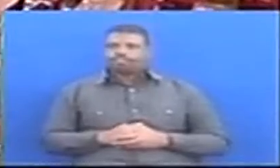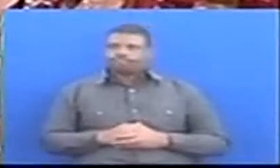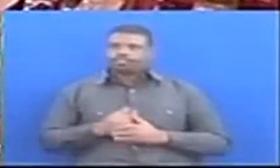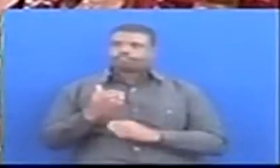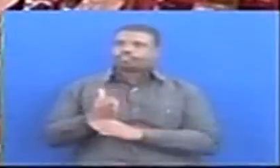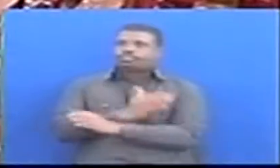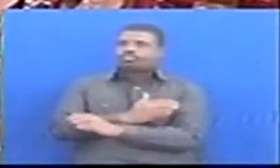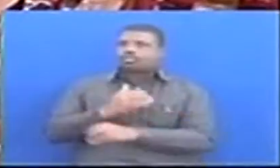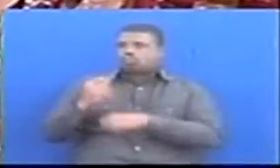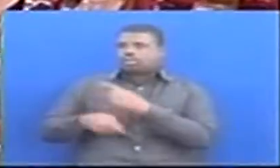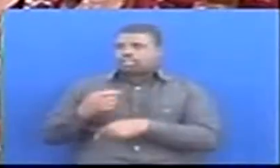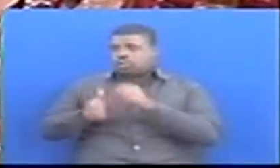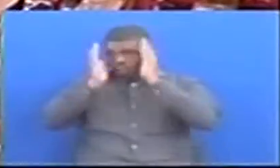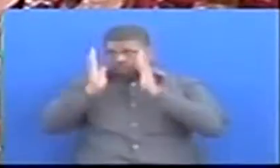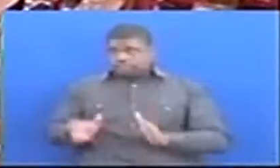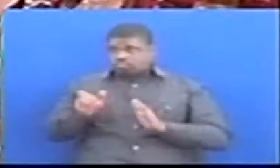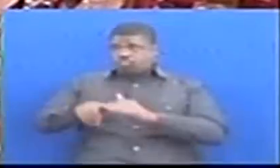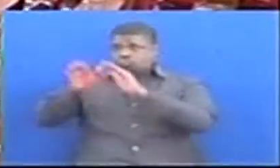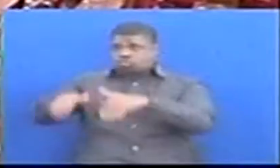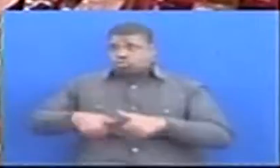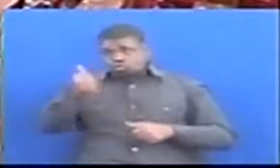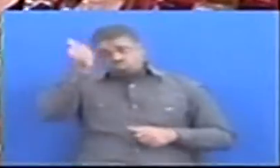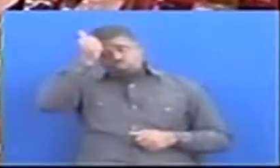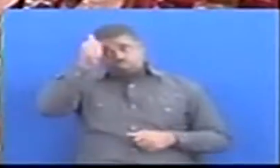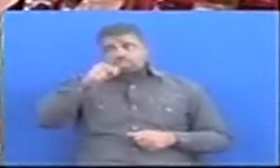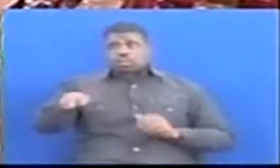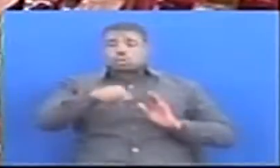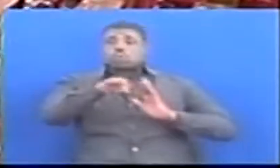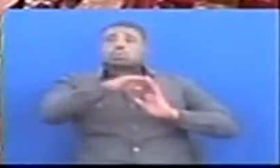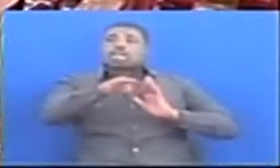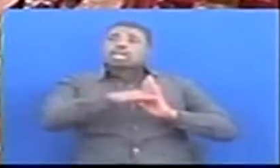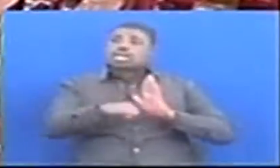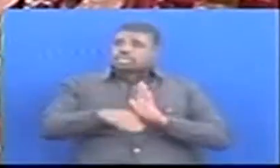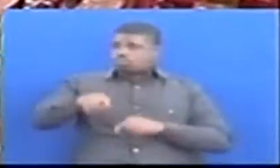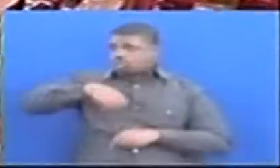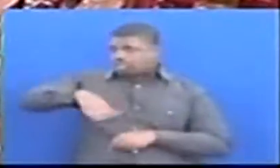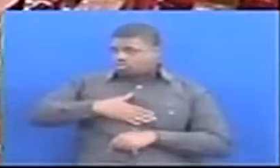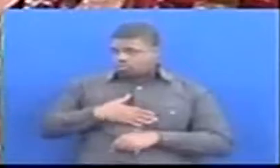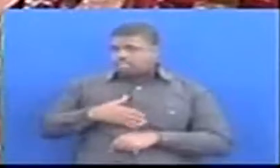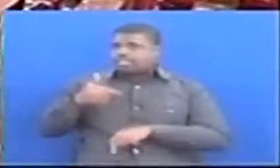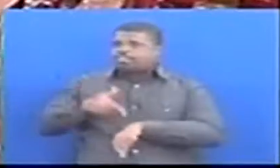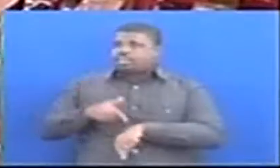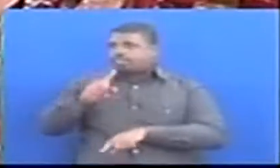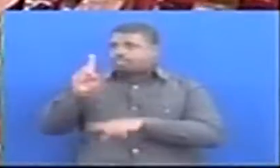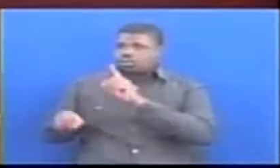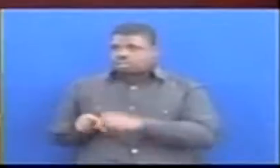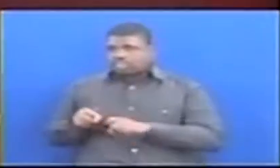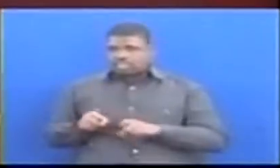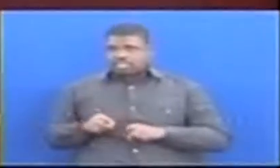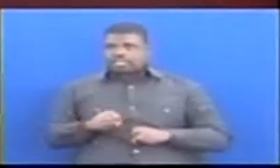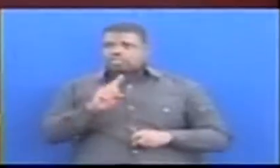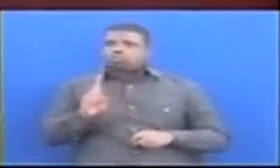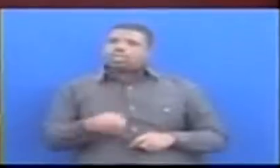Kabla hatujaendelea, waheshimiwa wabunge, niwakumbushe tu kwamba utaratibu wetu wa kipindi cha maswali kwa waziri mkuu, swali la